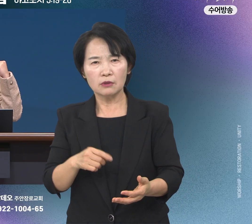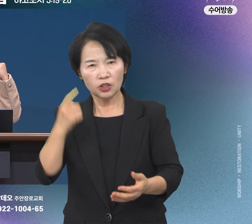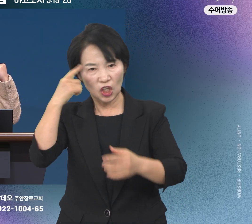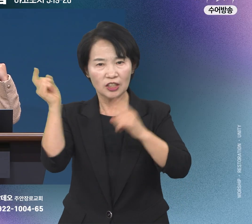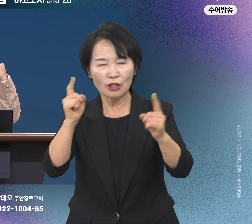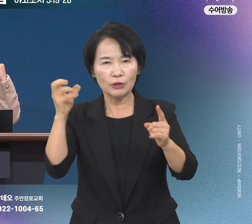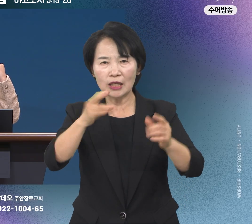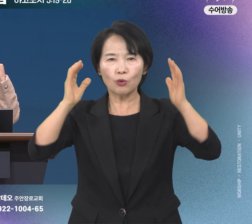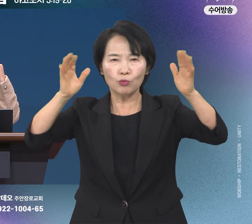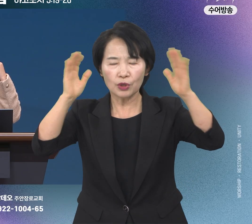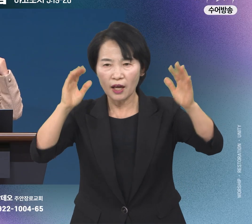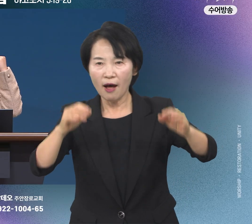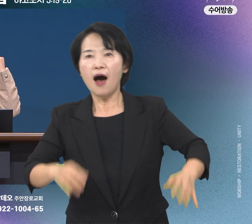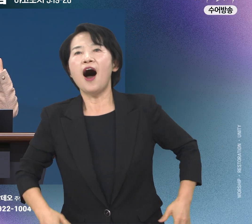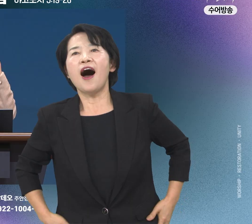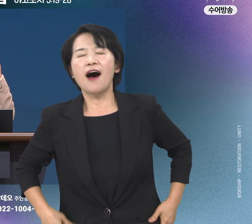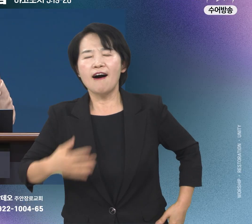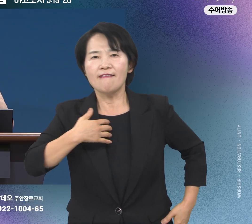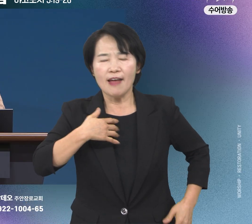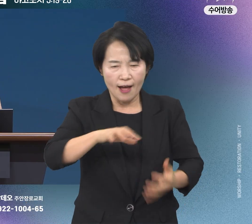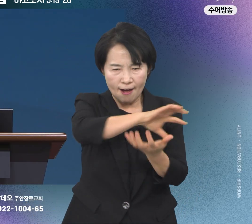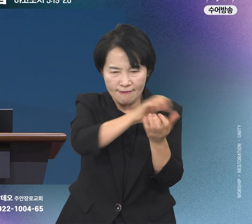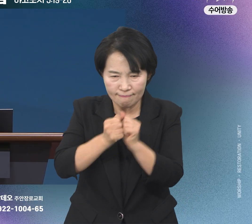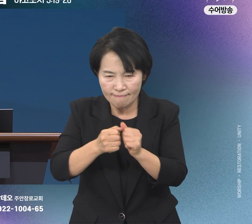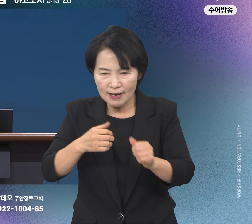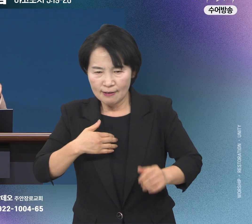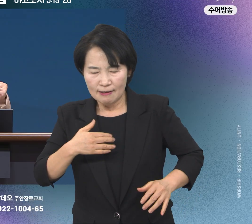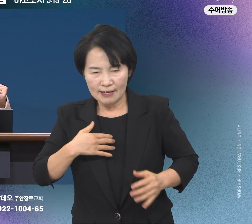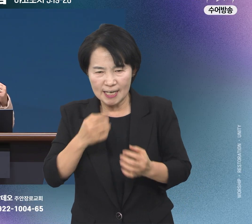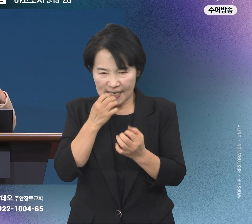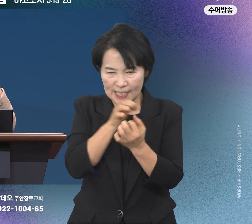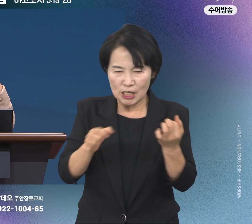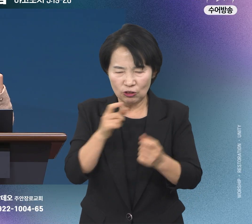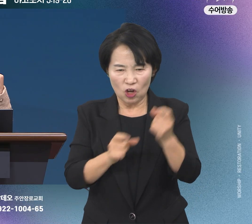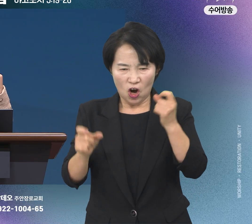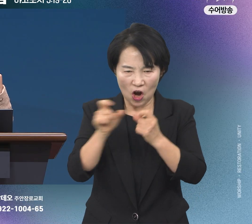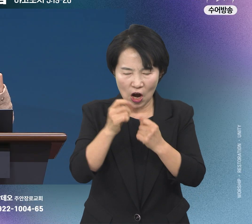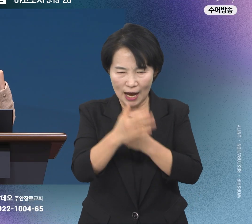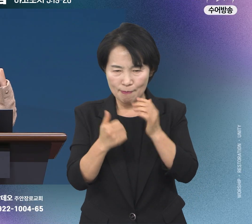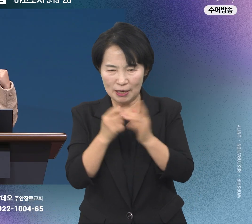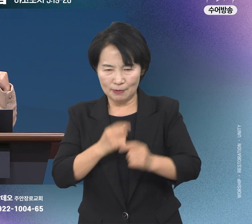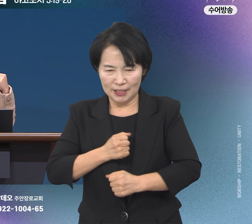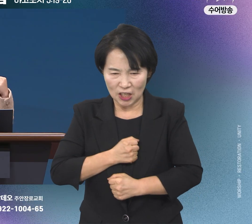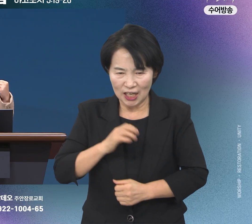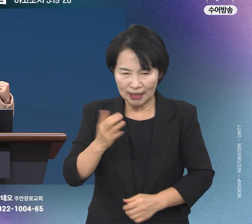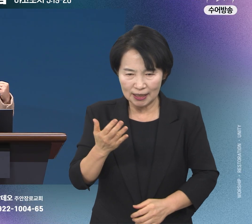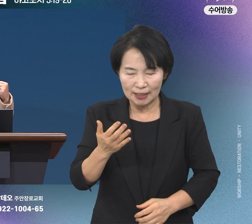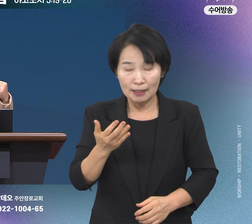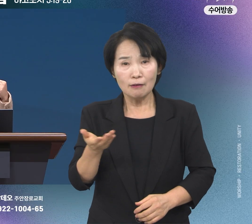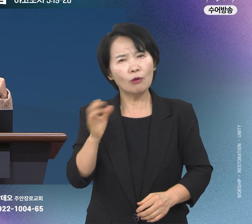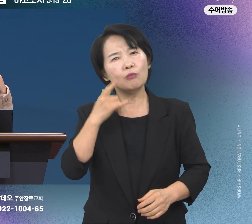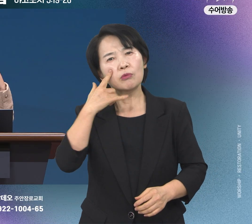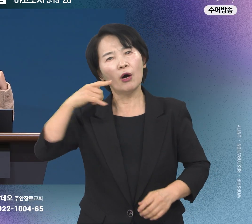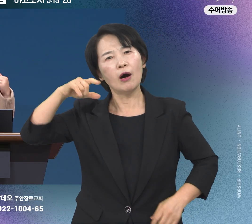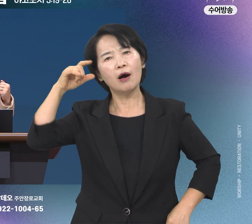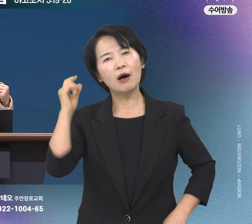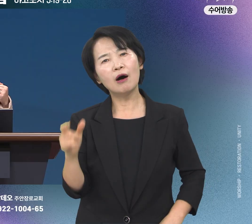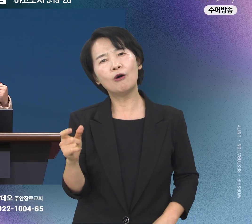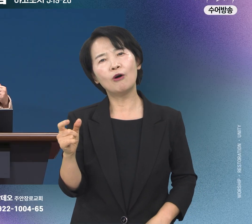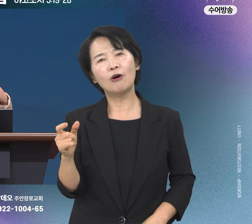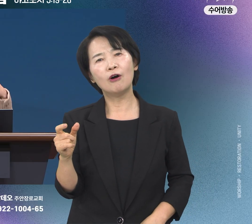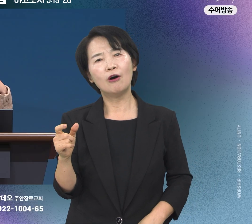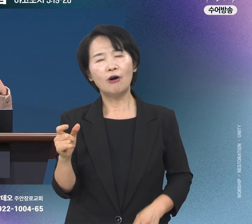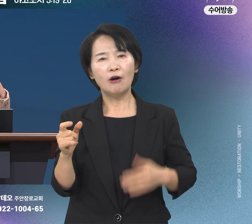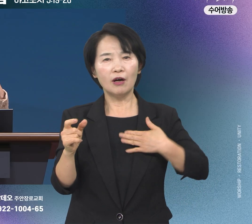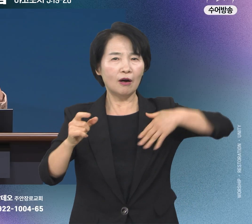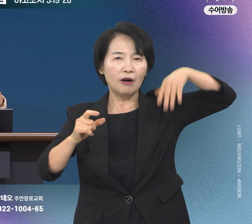저는 또 강해져야죠. 그래서 하나님 말씀 지켜야죠. 그래서 지키는데 부모님이 꼼짝도 안 하시는 거예요. 그래서 그렇게 할